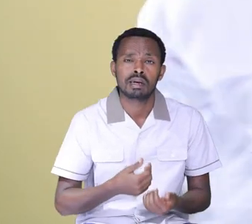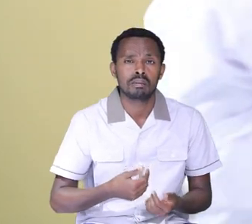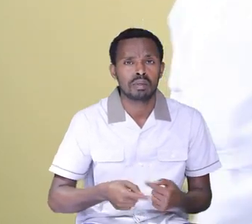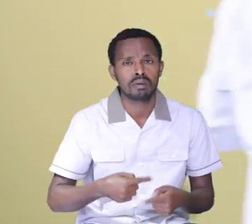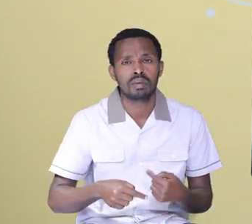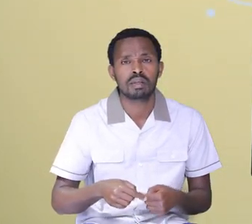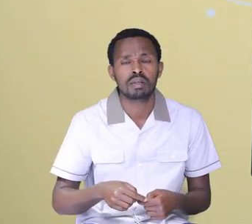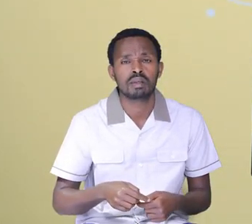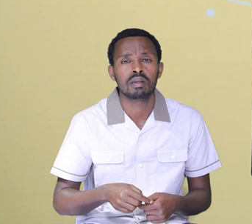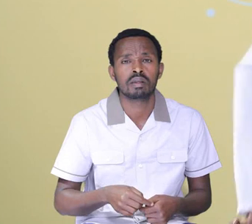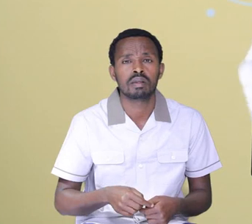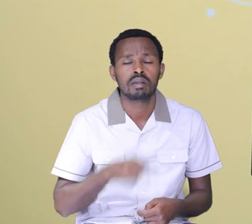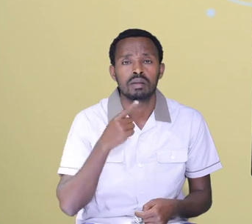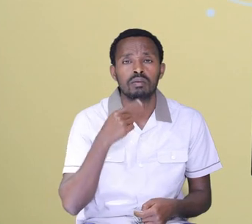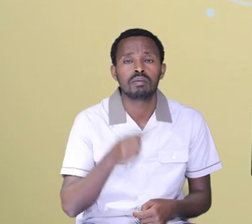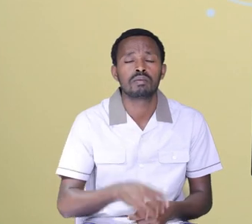Kun akkamitti dhufe kan jedhuuf